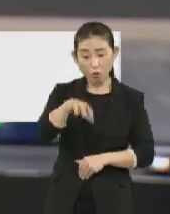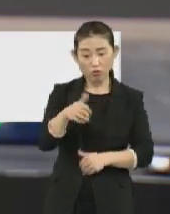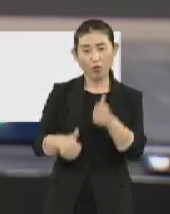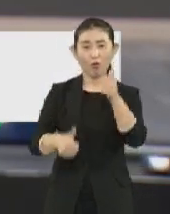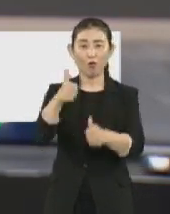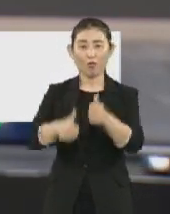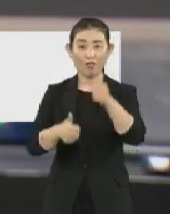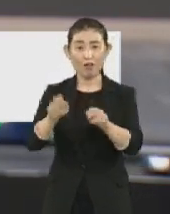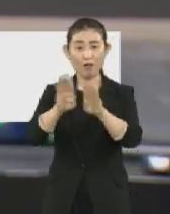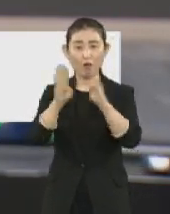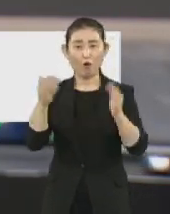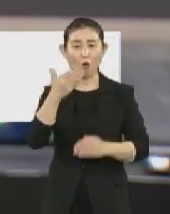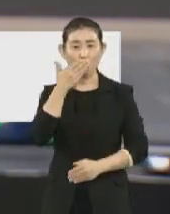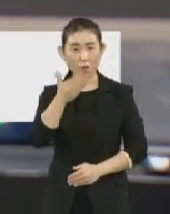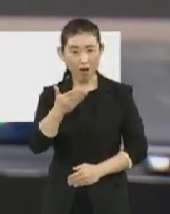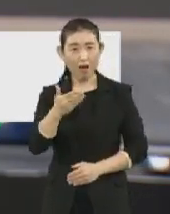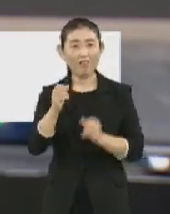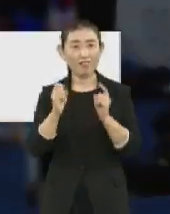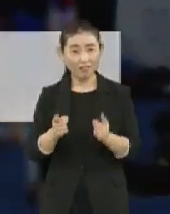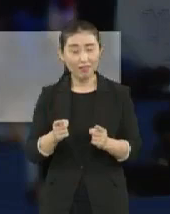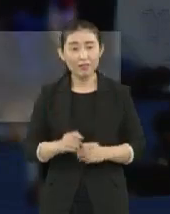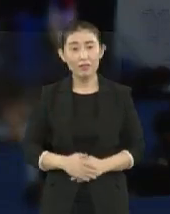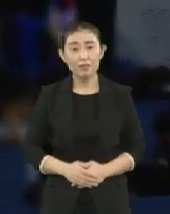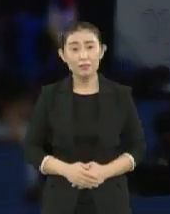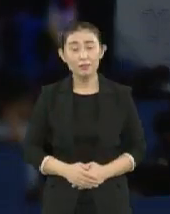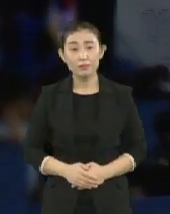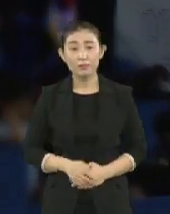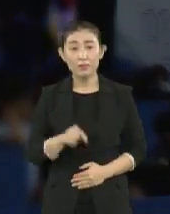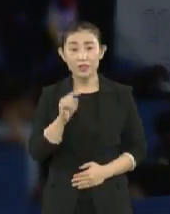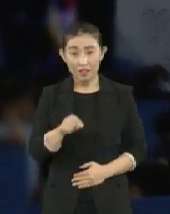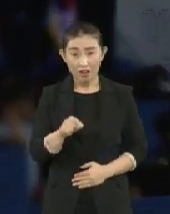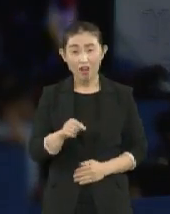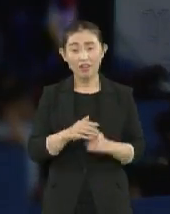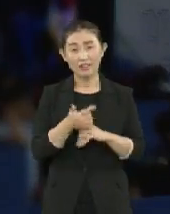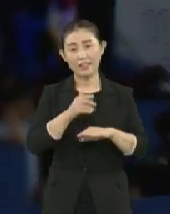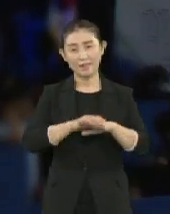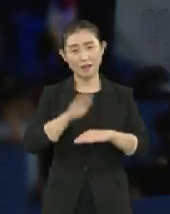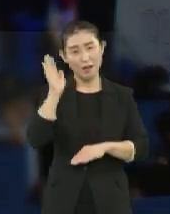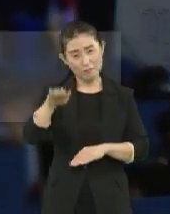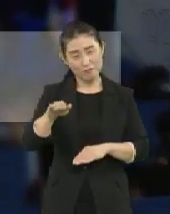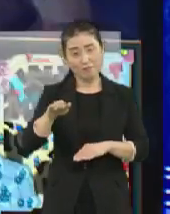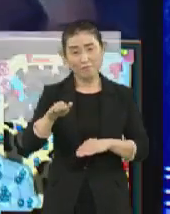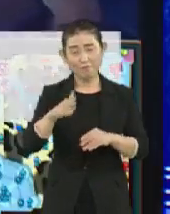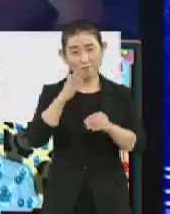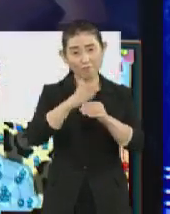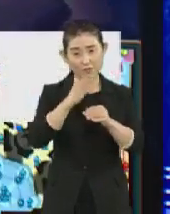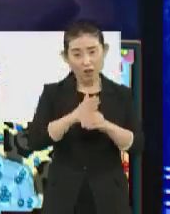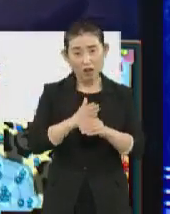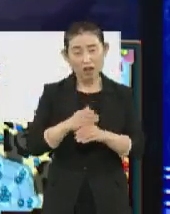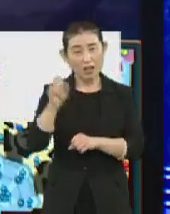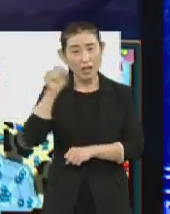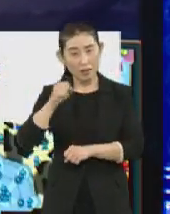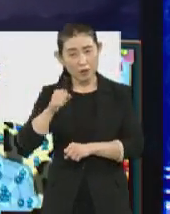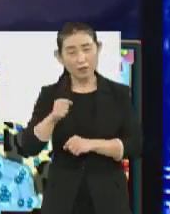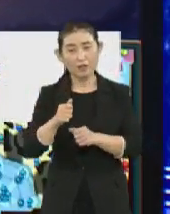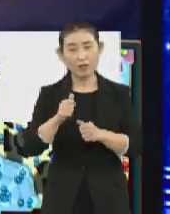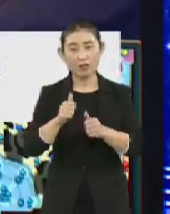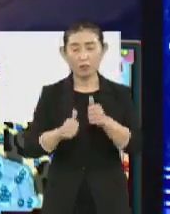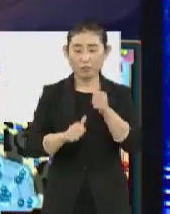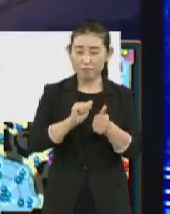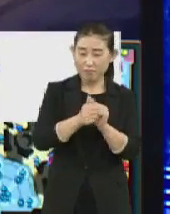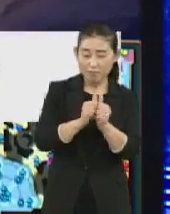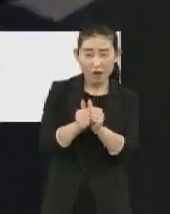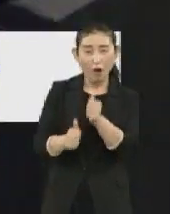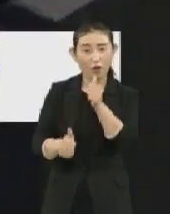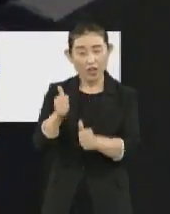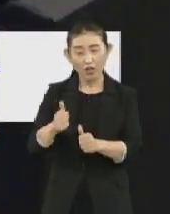있는 그런 계기가 될 것 같습니다. e스포츠의 메카를 노리는 대전은 앞으로 지역 아마추어 상설리그와 군 장병